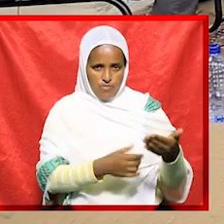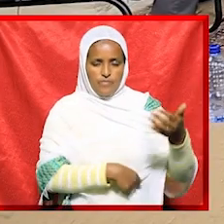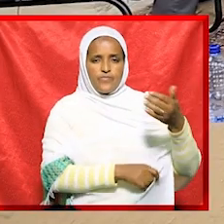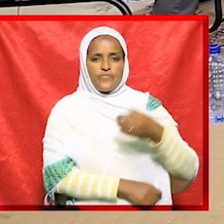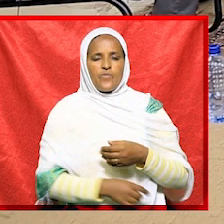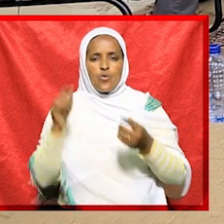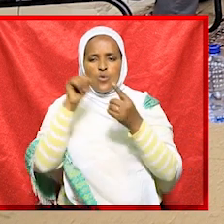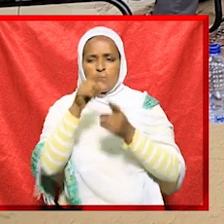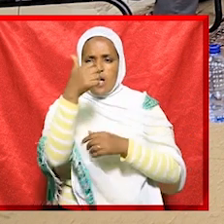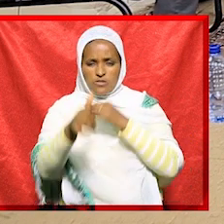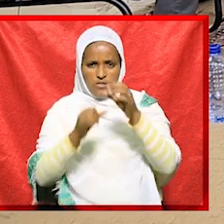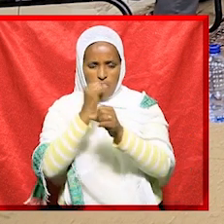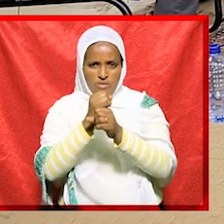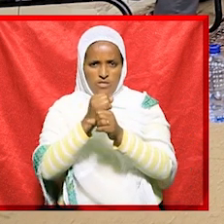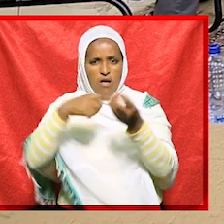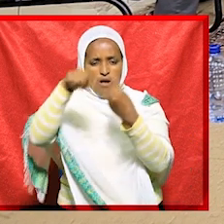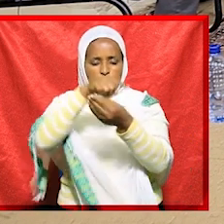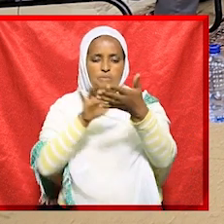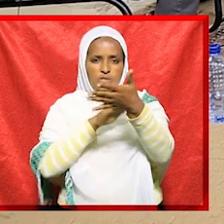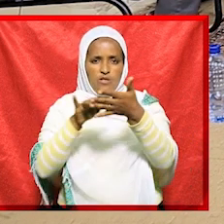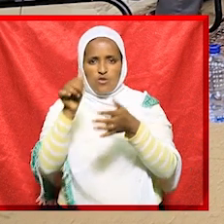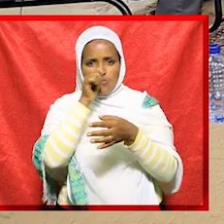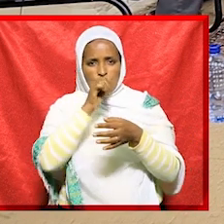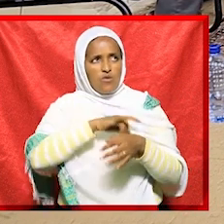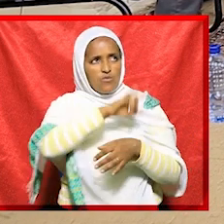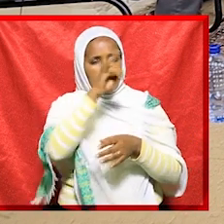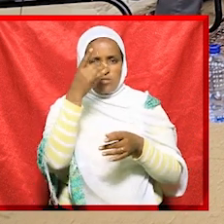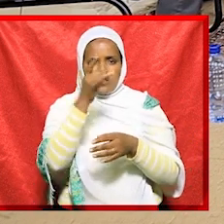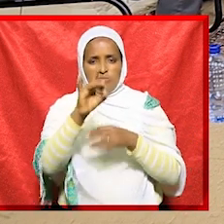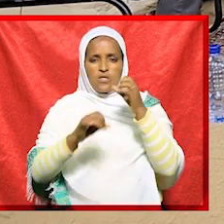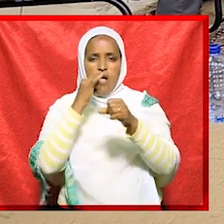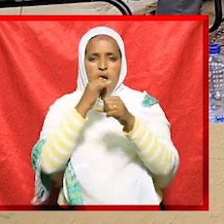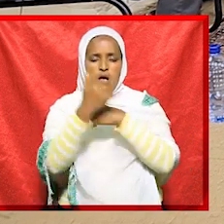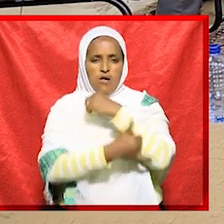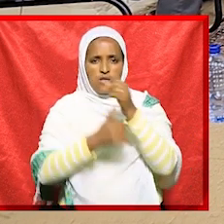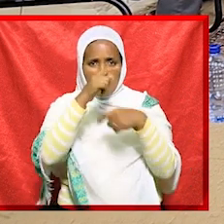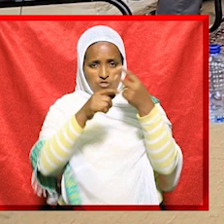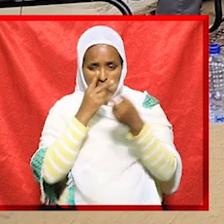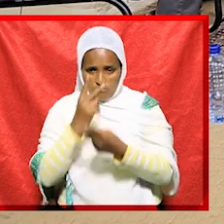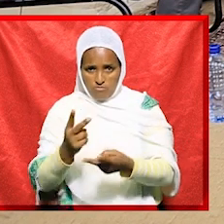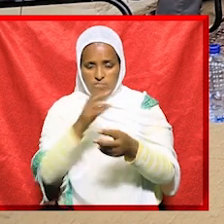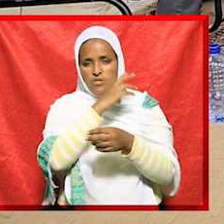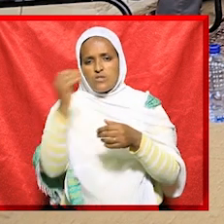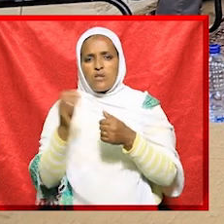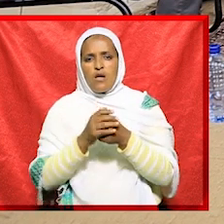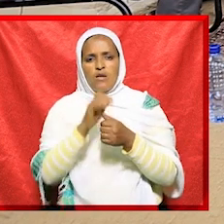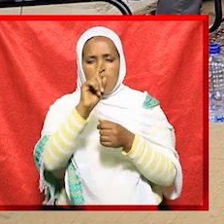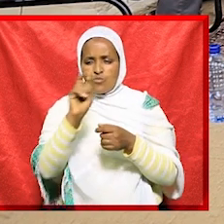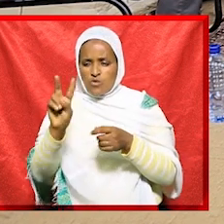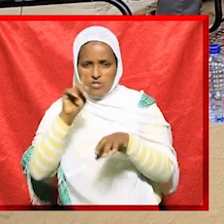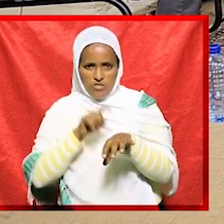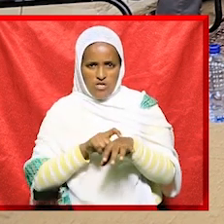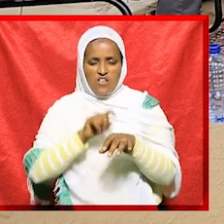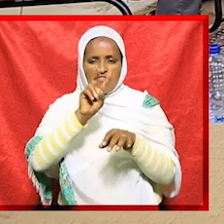አመሰግናለሁ። ወደ 10 ዓመት ጥናት አድርጌያለሁ። ከኢትዮጵያ ውጪ ወደ 18 ሀገራት ዞሬ ተመልክቻለሁና